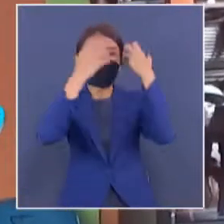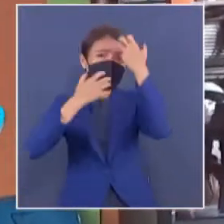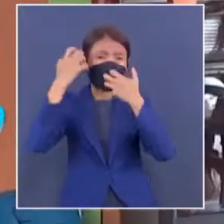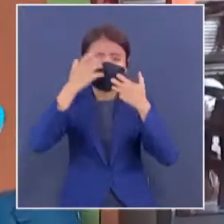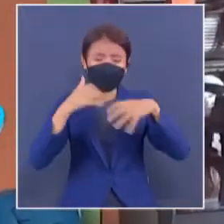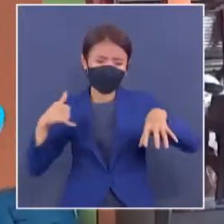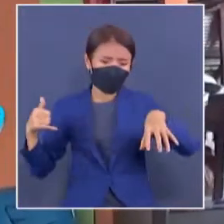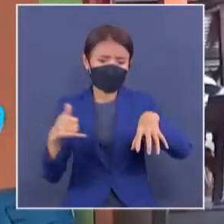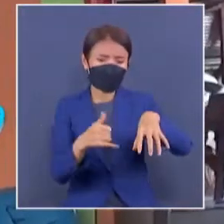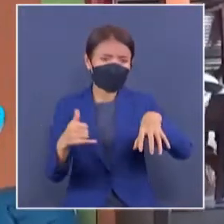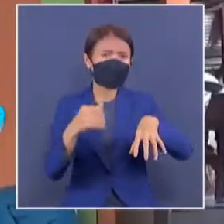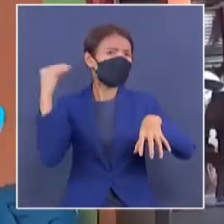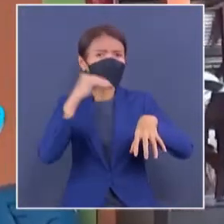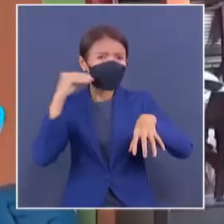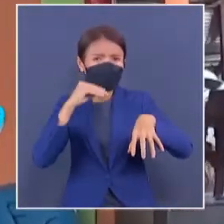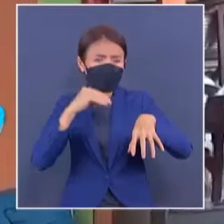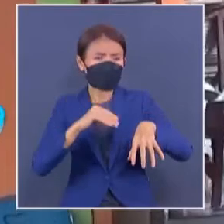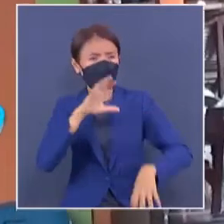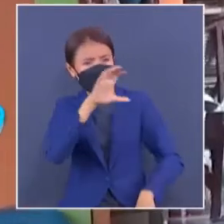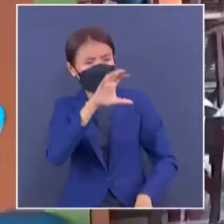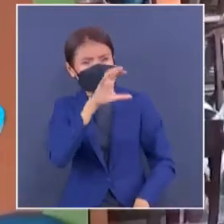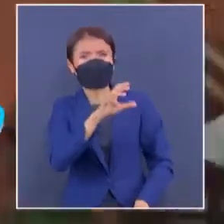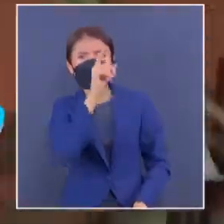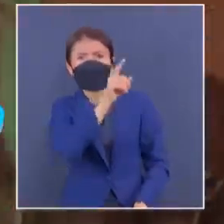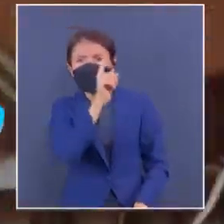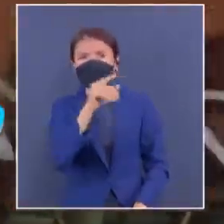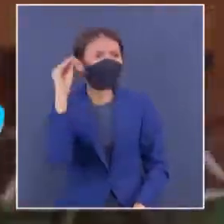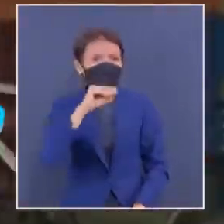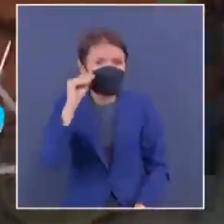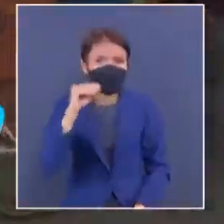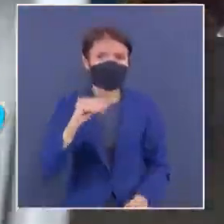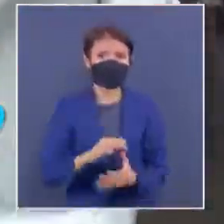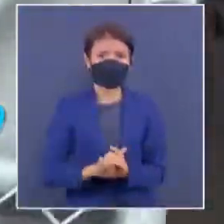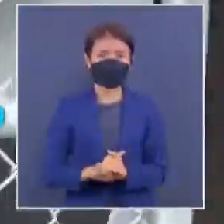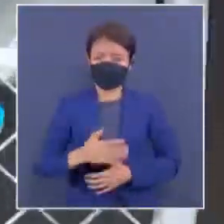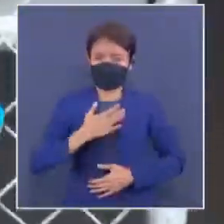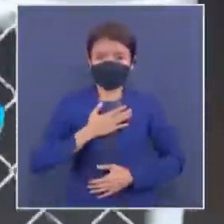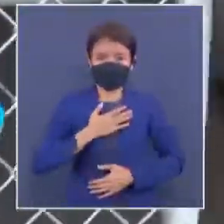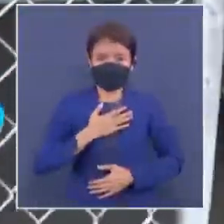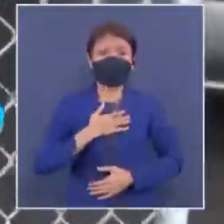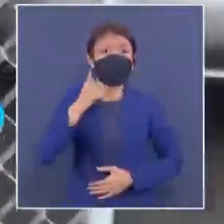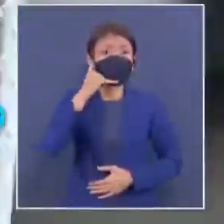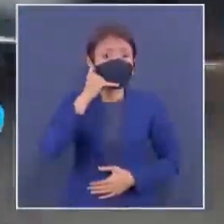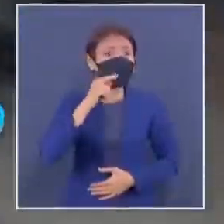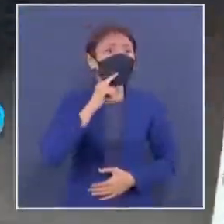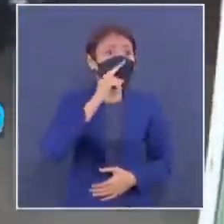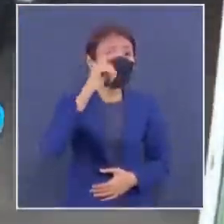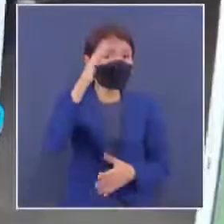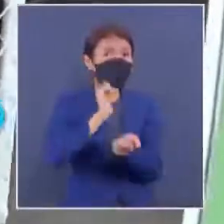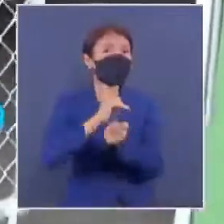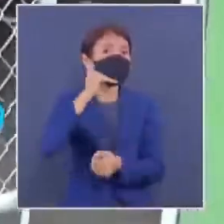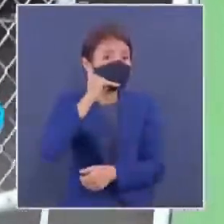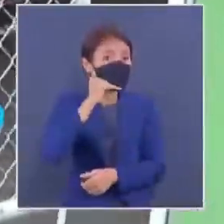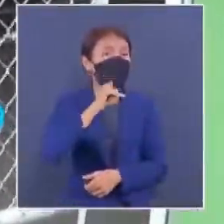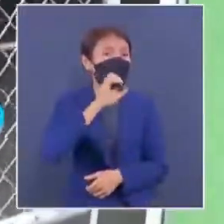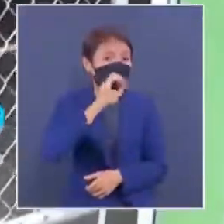านเป็นประจำและทำแบบนี้มาหลายครั้งแล้วและเขาก็บอกนะครับคุณประสิทธิ์บอกว่าโทรไปแจ้งตำรวจตำรวจก็บอกว่าทำอะไรไม่ได้เพ